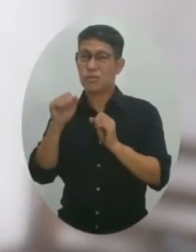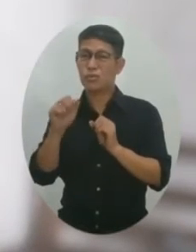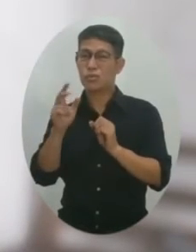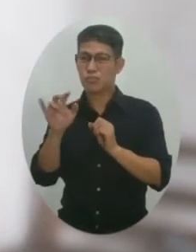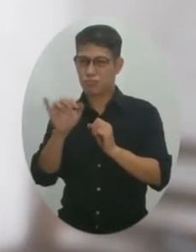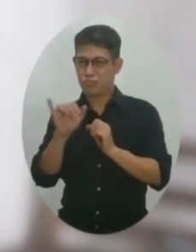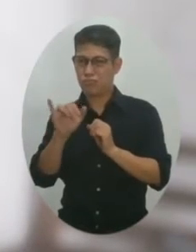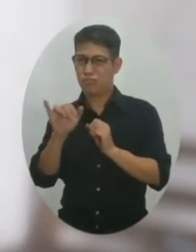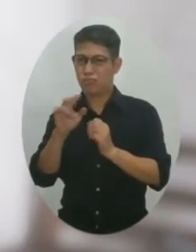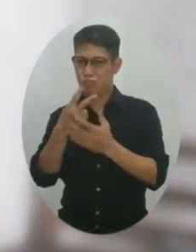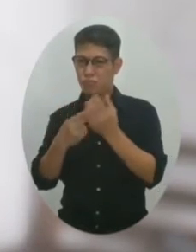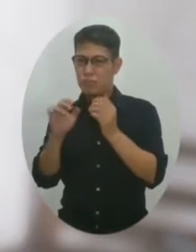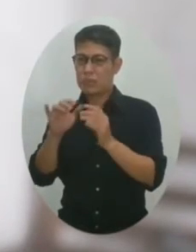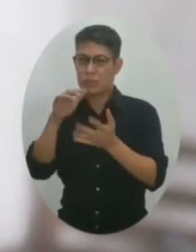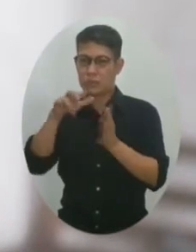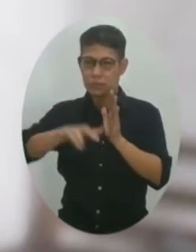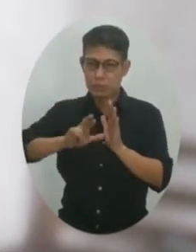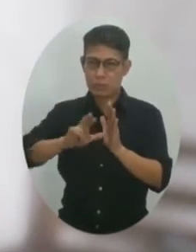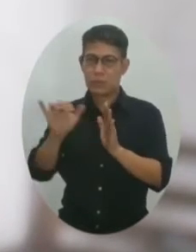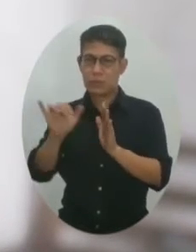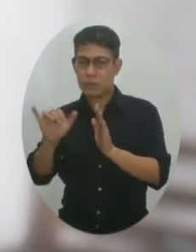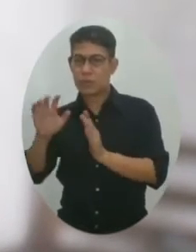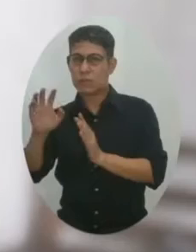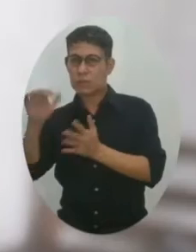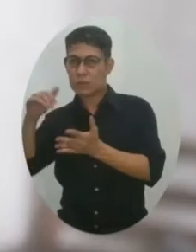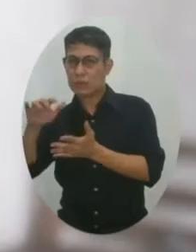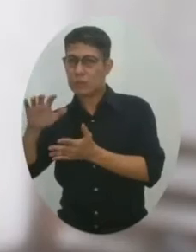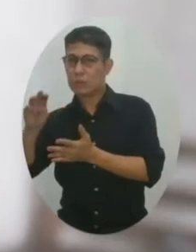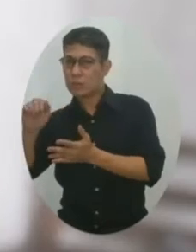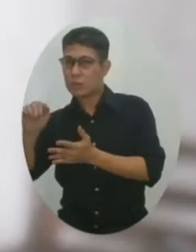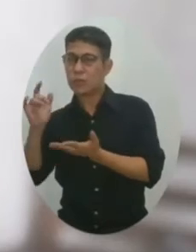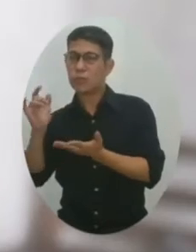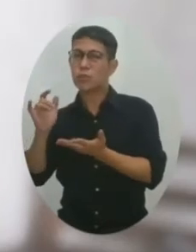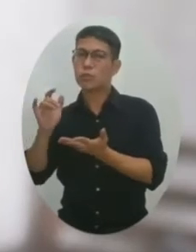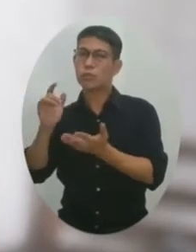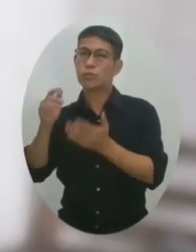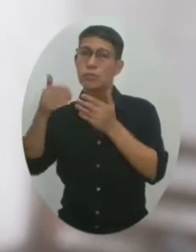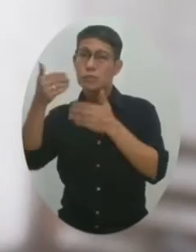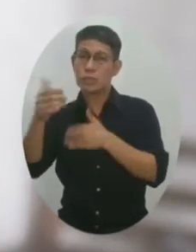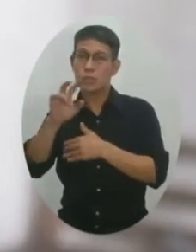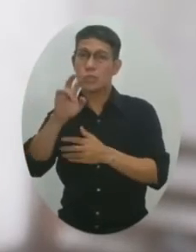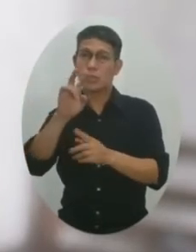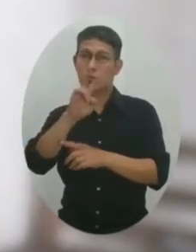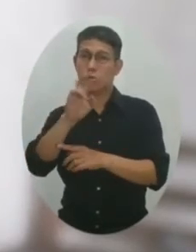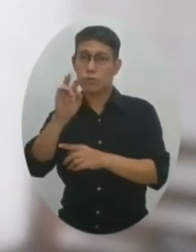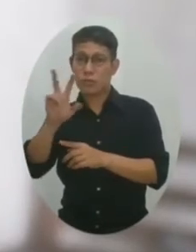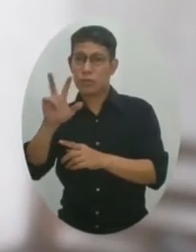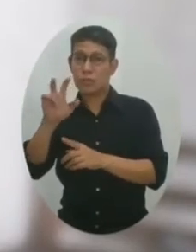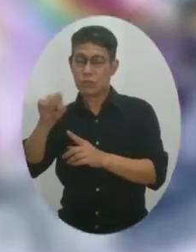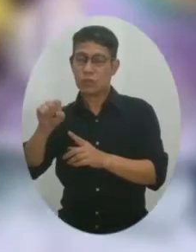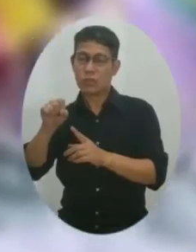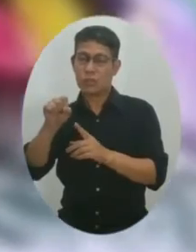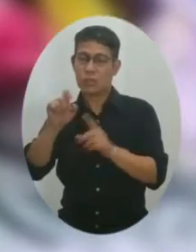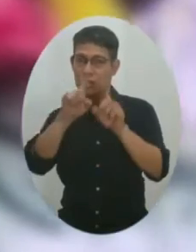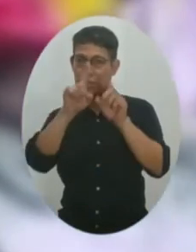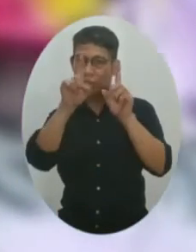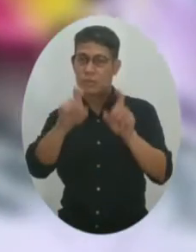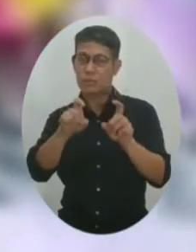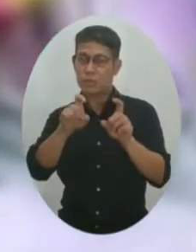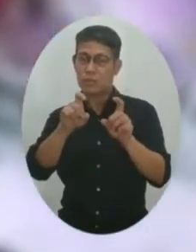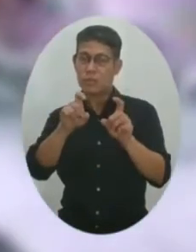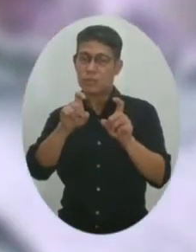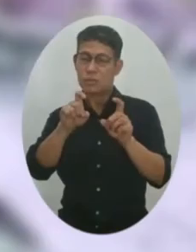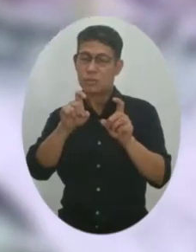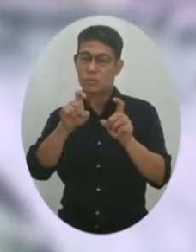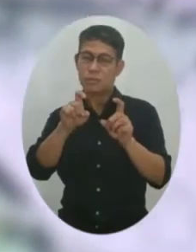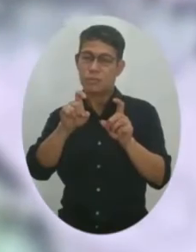masters is nakakapag-review na rin po ako para sa darating na board sa 2023 po. Yung, ang